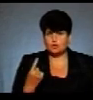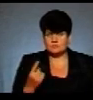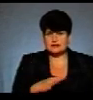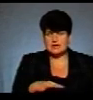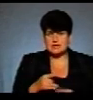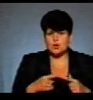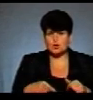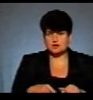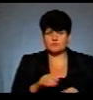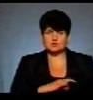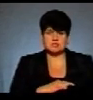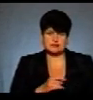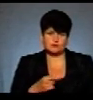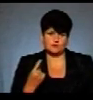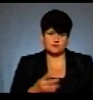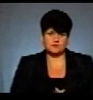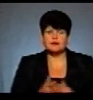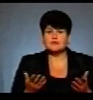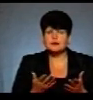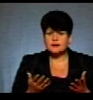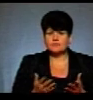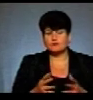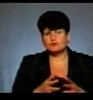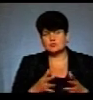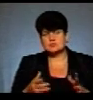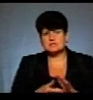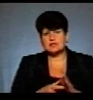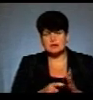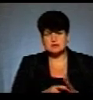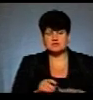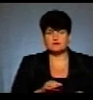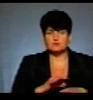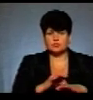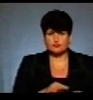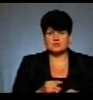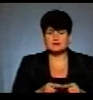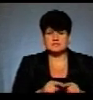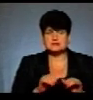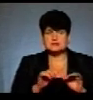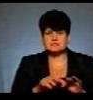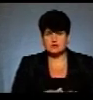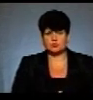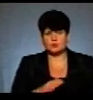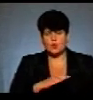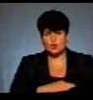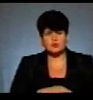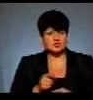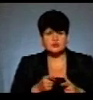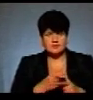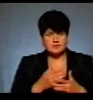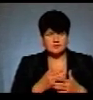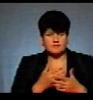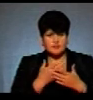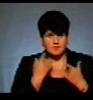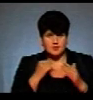органів юстиції Тернопільщини. В яких переважно класах ви проводите такі заходи, такі уроки? Чи не має значення, чи